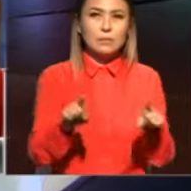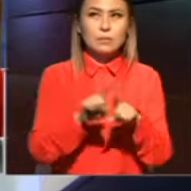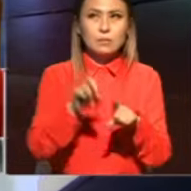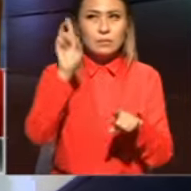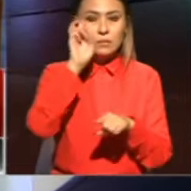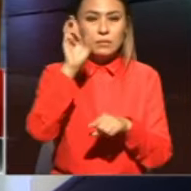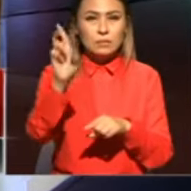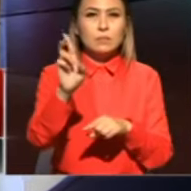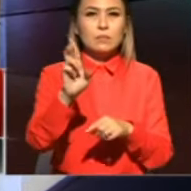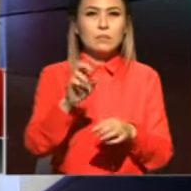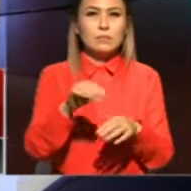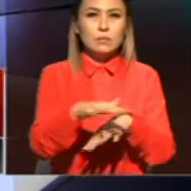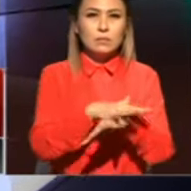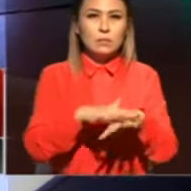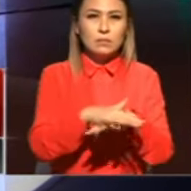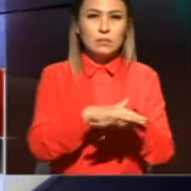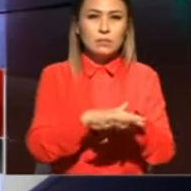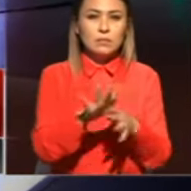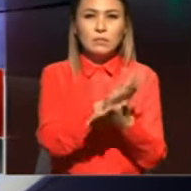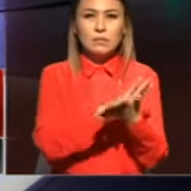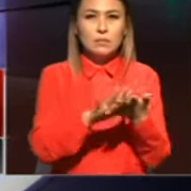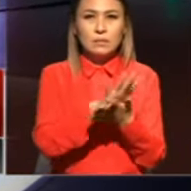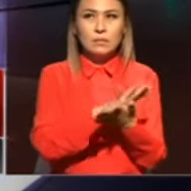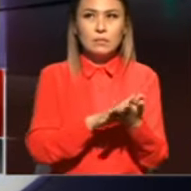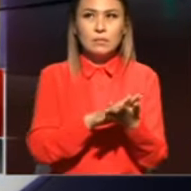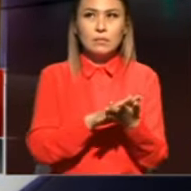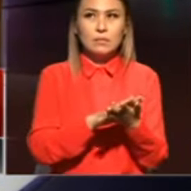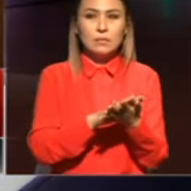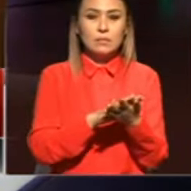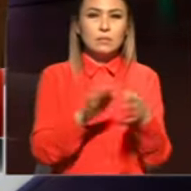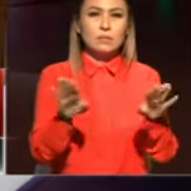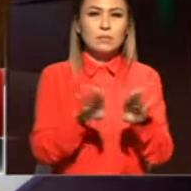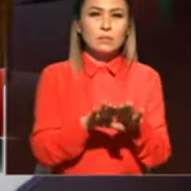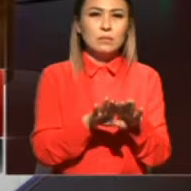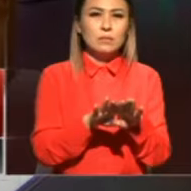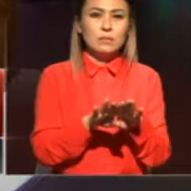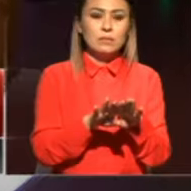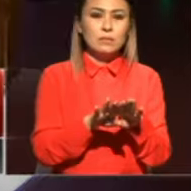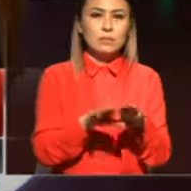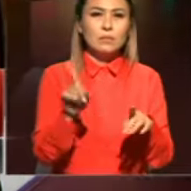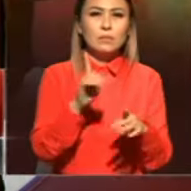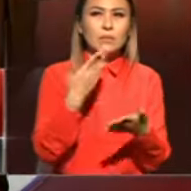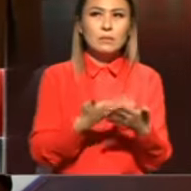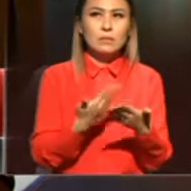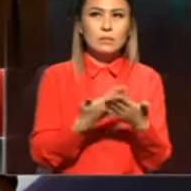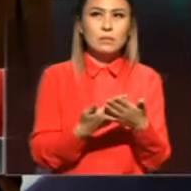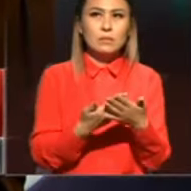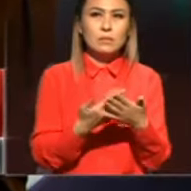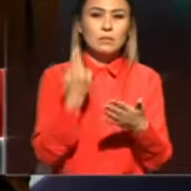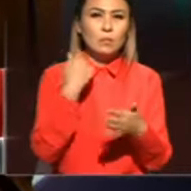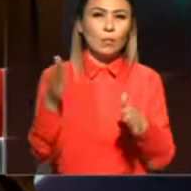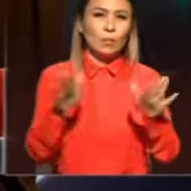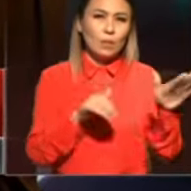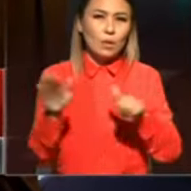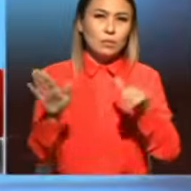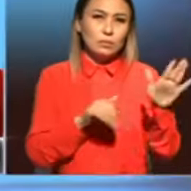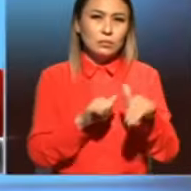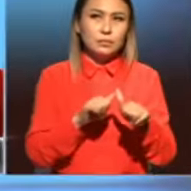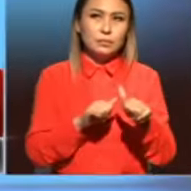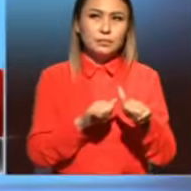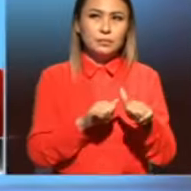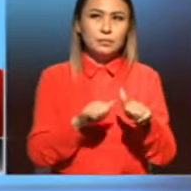үкіметте, халықта оған күлкі ретінде қарайды. Яғни бұл жерде не болып тұр? Қарыз алғанның аласында ол алған